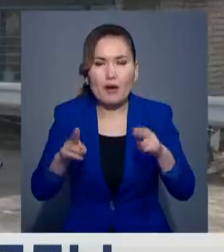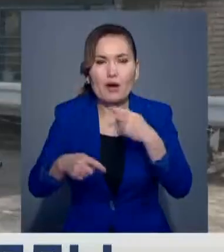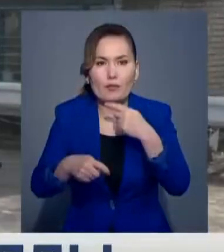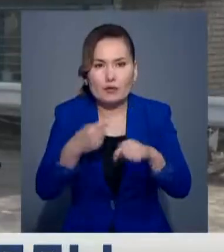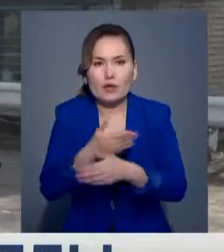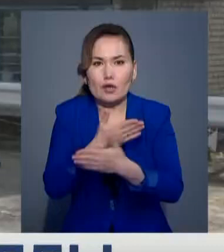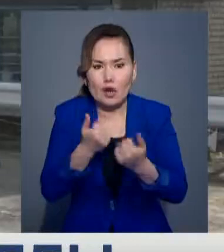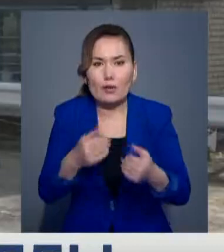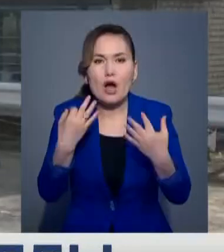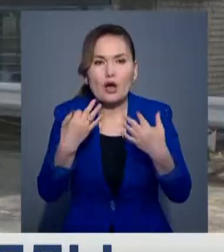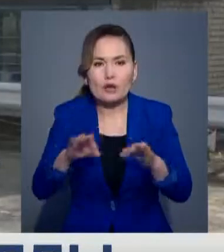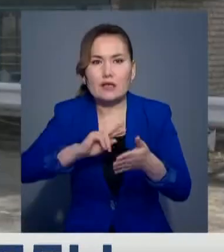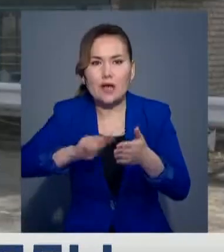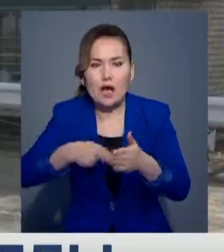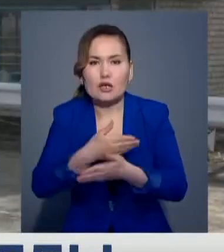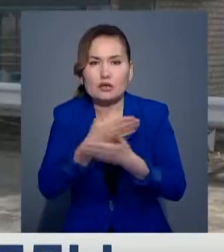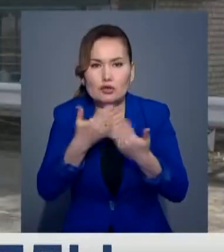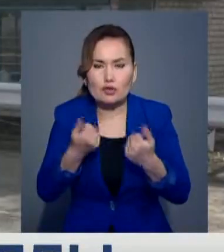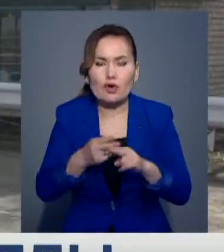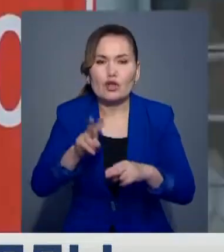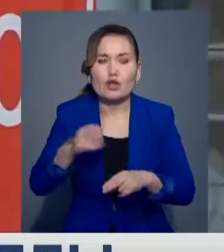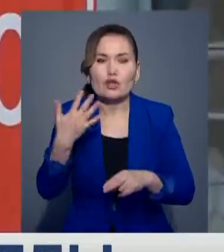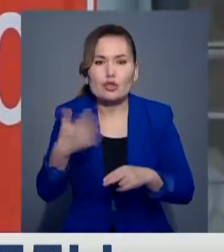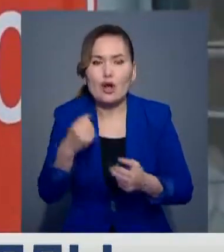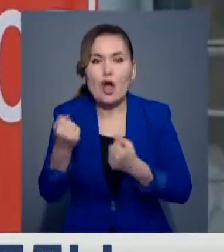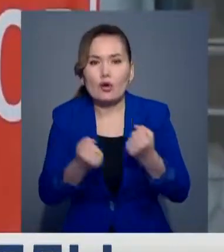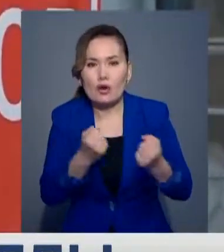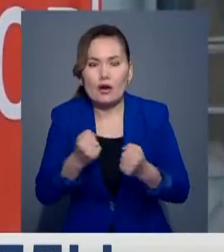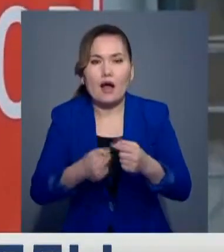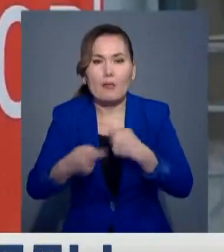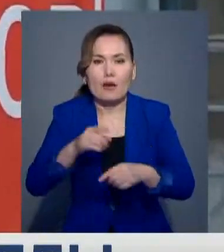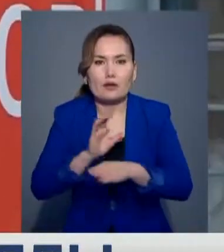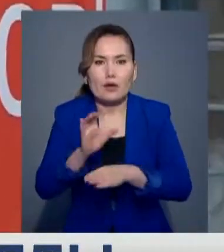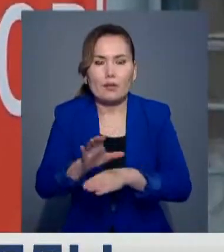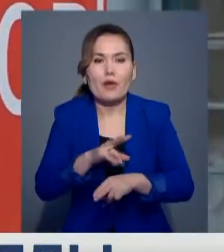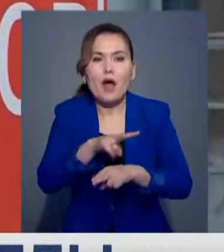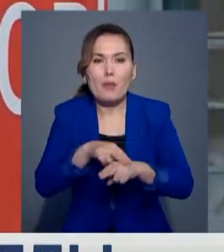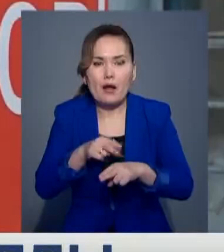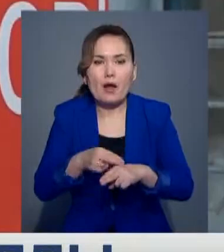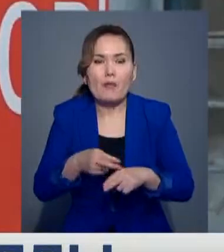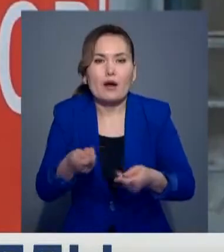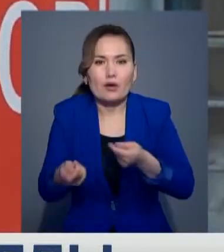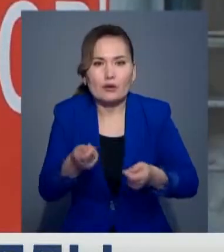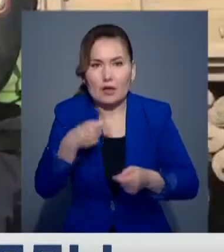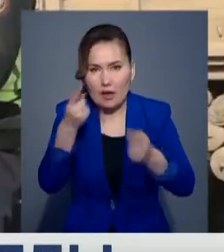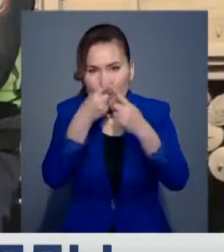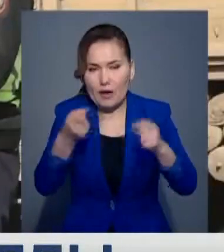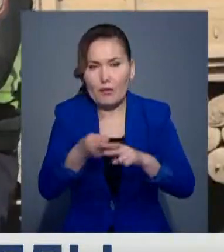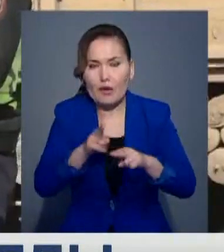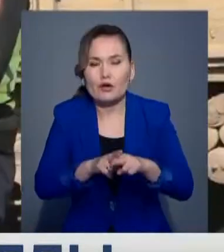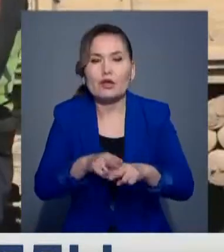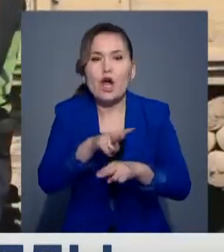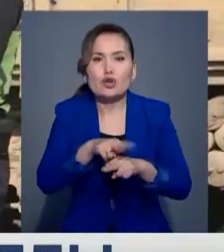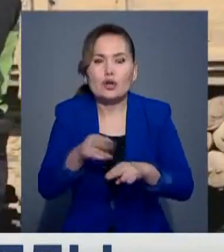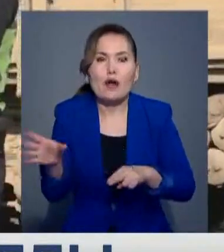рұқсат қағазы жоқ 250 көлік иесі кері қайтарылды. Бұл туралы облыстық полиция департаментінің өкілдері хабарлады. Жүргізушілердің